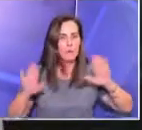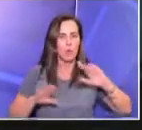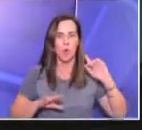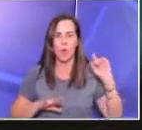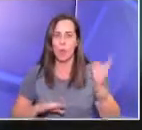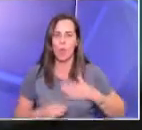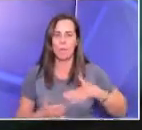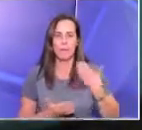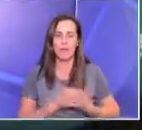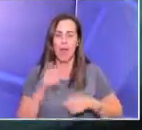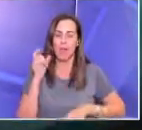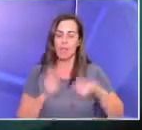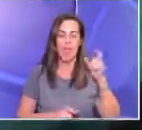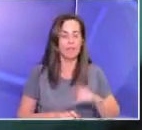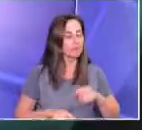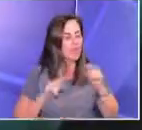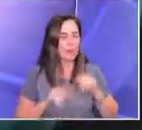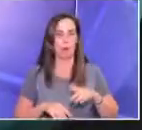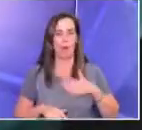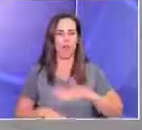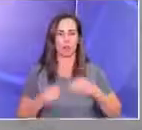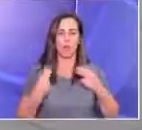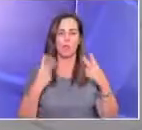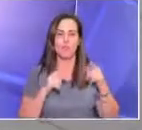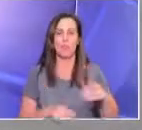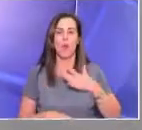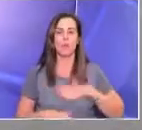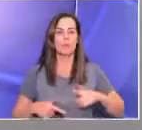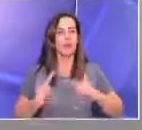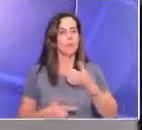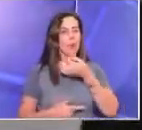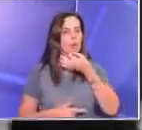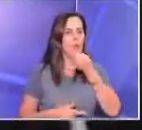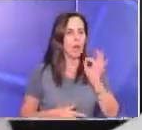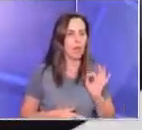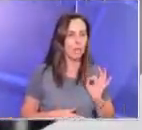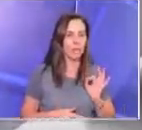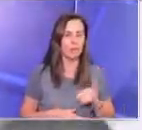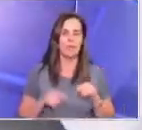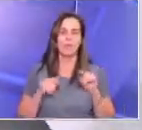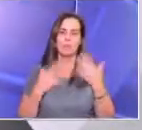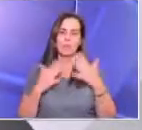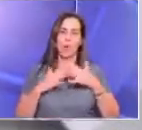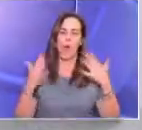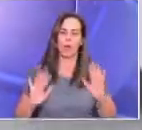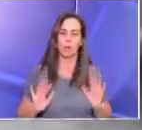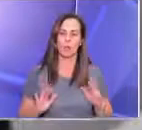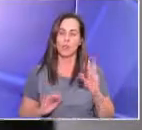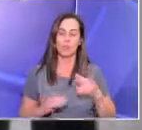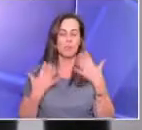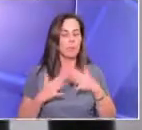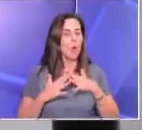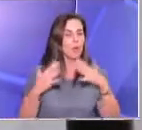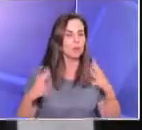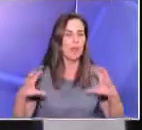כולם מתנדבים, אנשים שיצאו ברוח טובה, כי אכפת להם, כי הם רוצים חיים יותר טובים. וזה הסיפור הגדול. יש פה סיפור